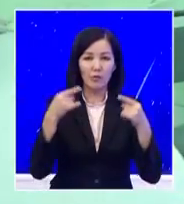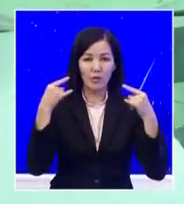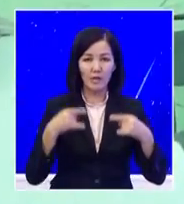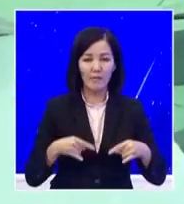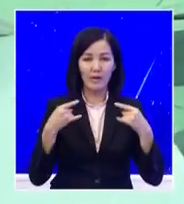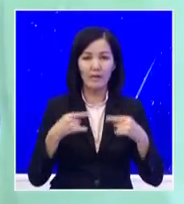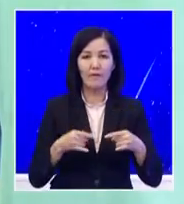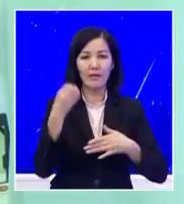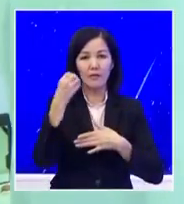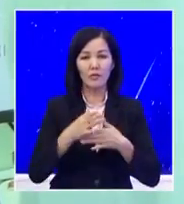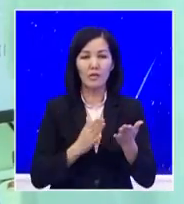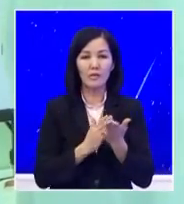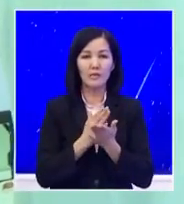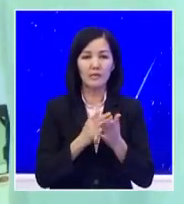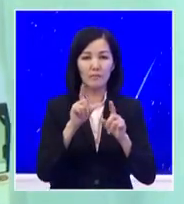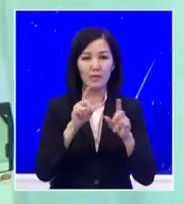қызметімен танысты.